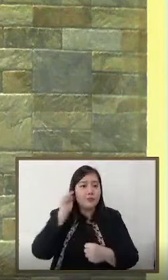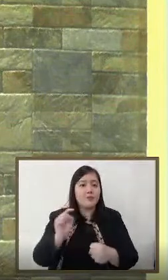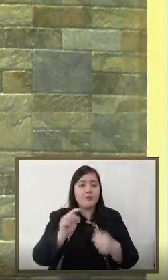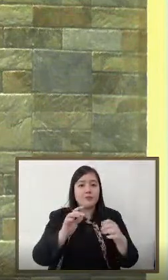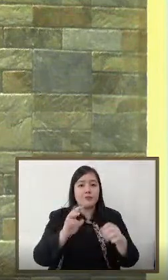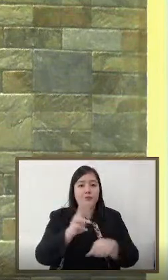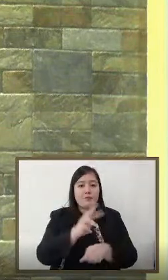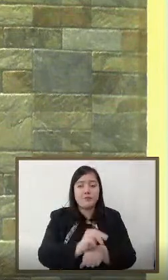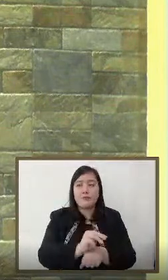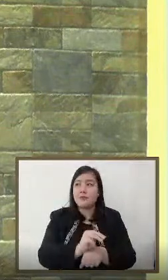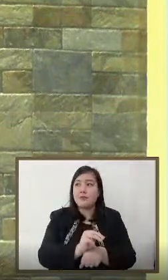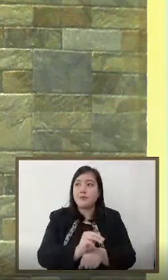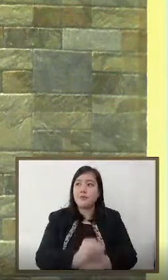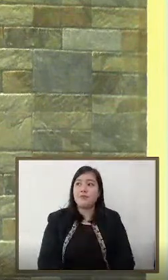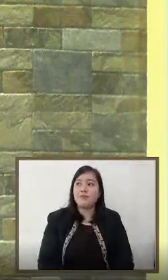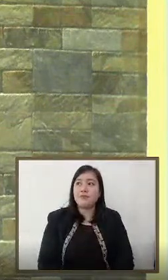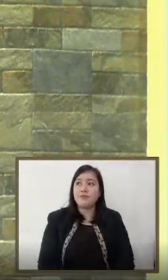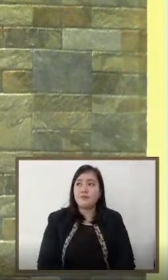yun nga lang na parang